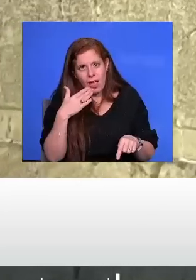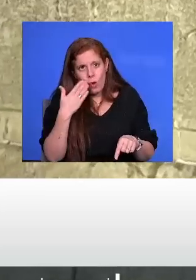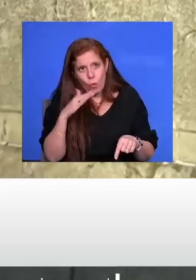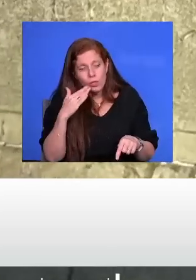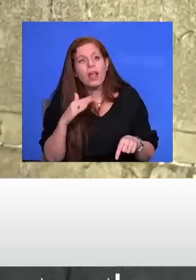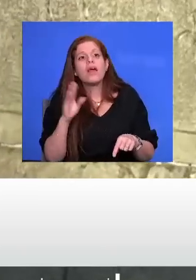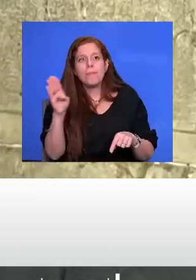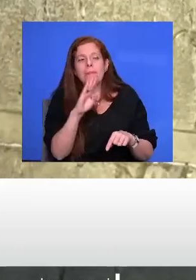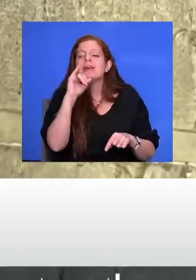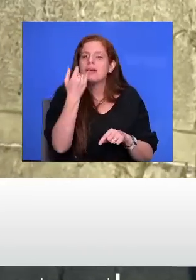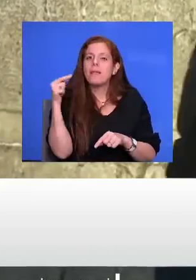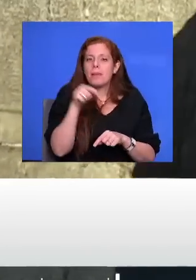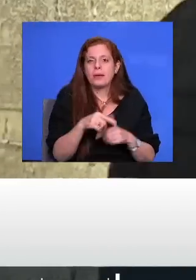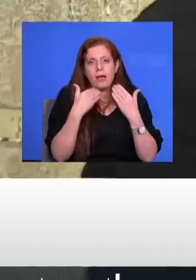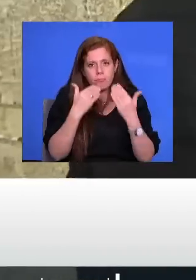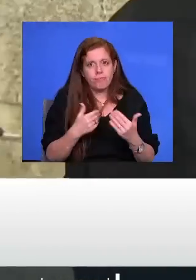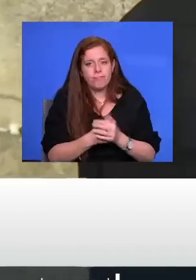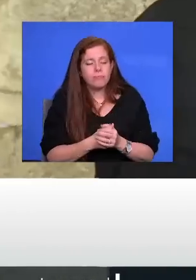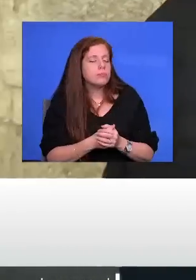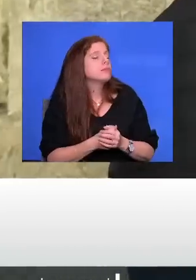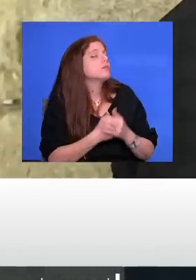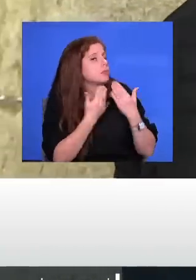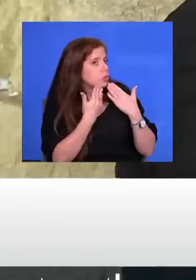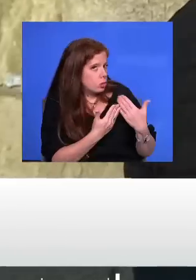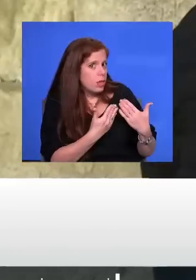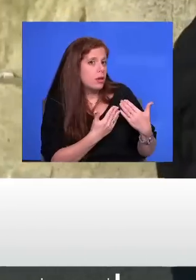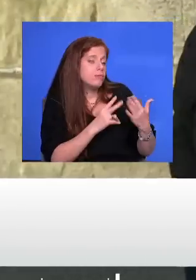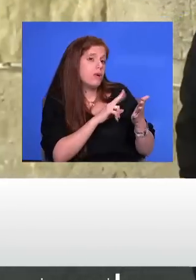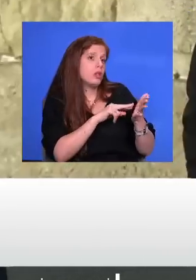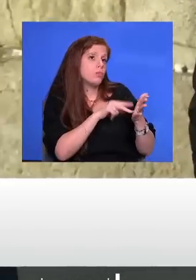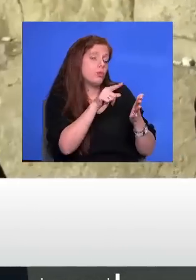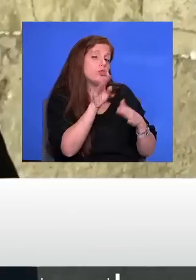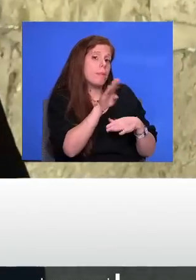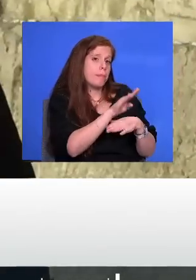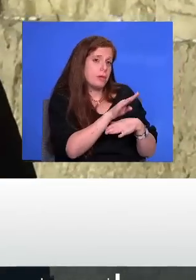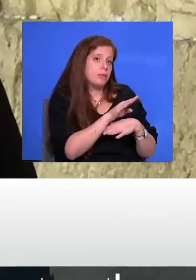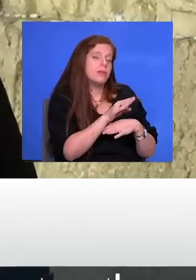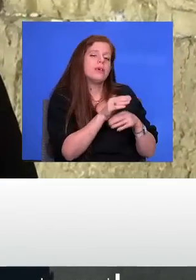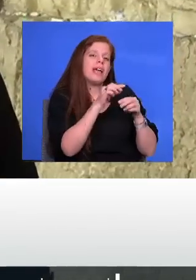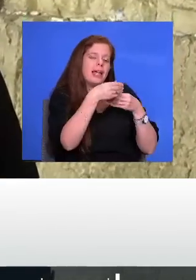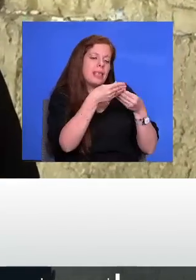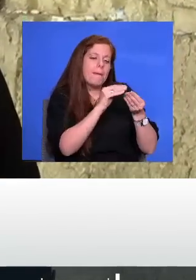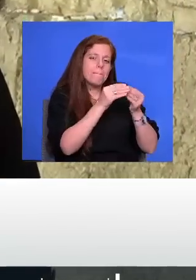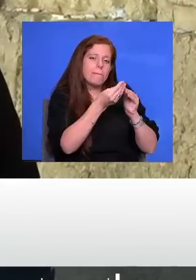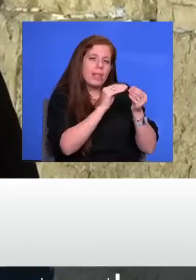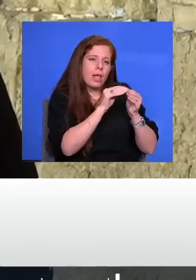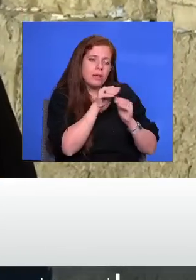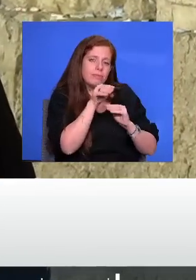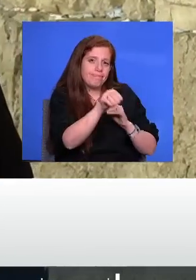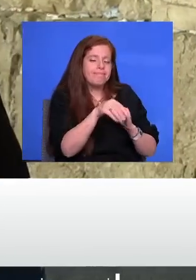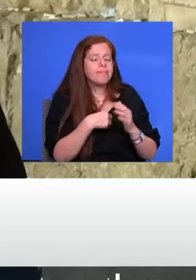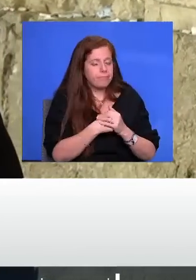כן מגיע להודות. תודה רבה עקיבא. על רקע התמונות של נתניהו, מכניס את הפתק שלו בין